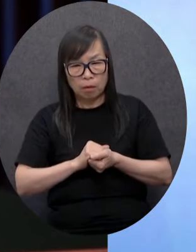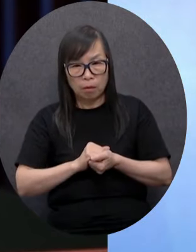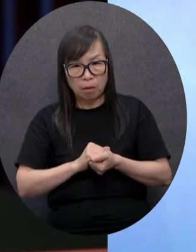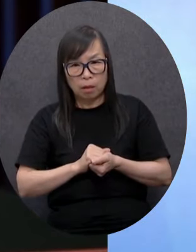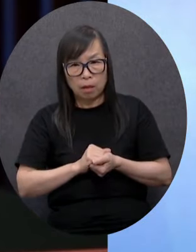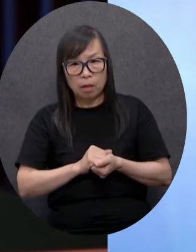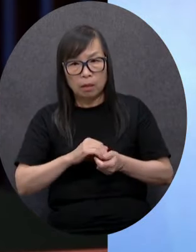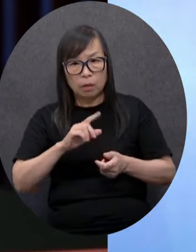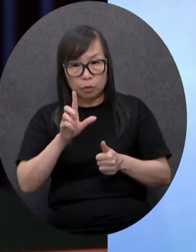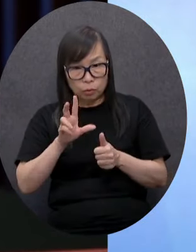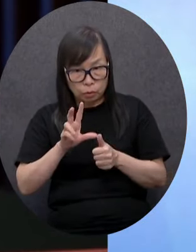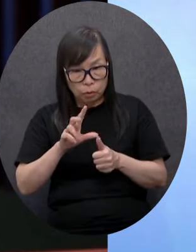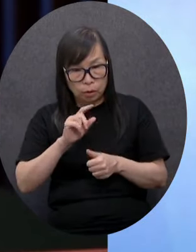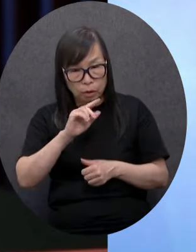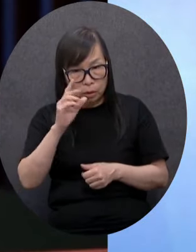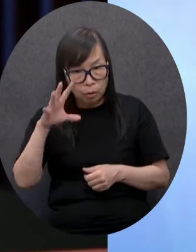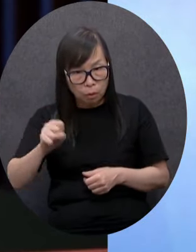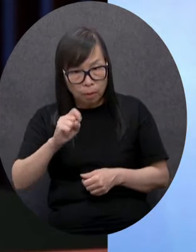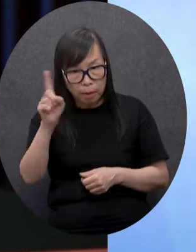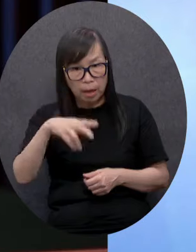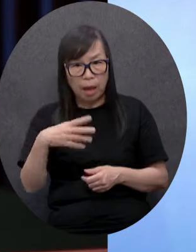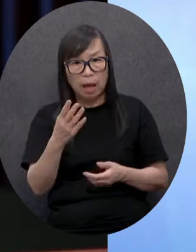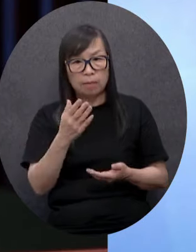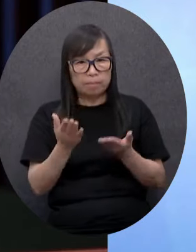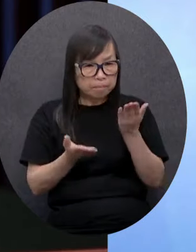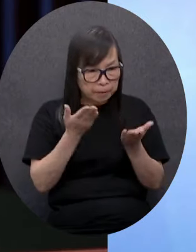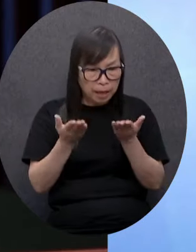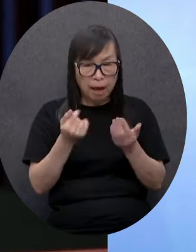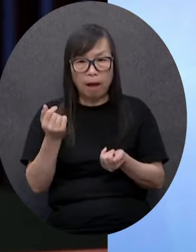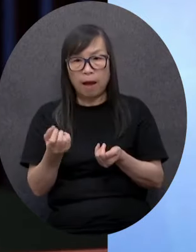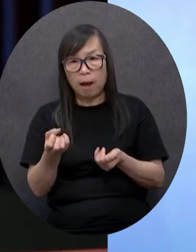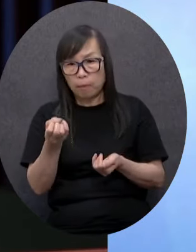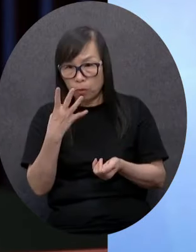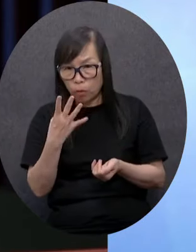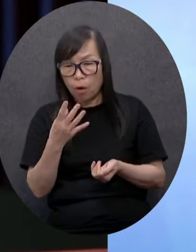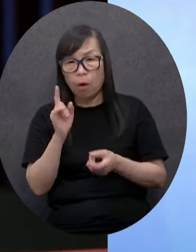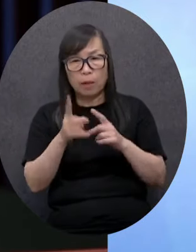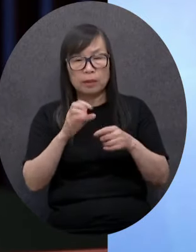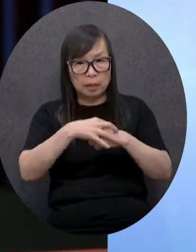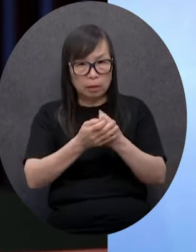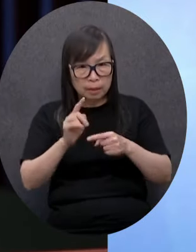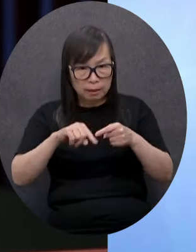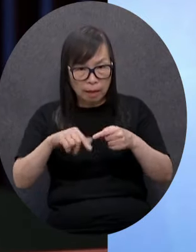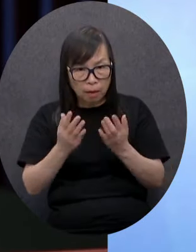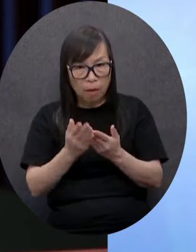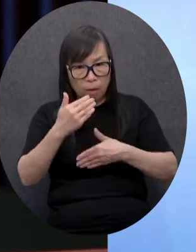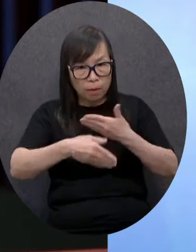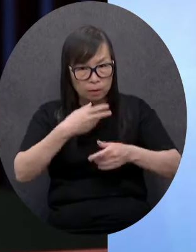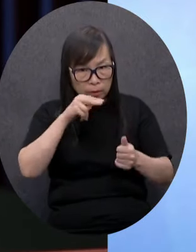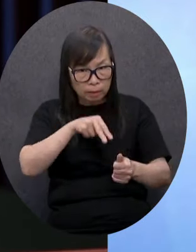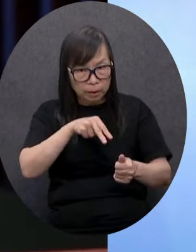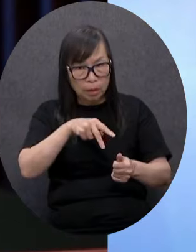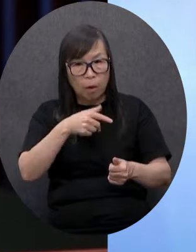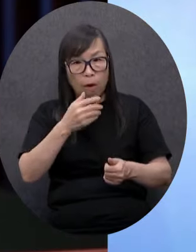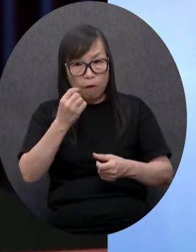主要嗰個作用呢，就係亦都係會參考而家本港或者國際大學喺運作管理上面